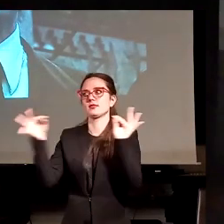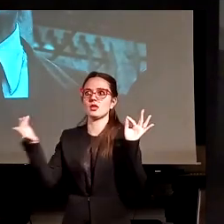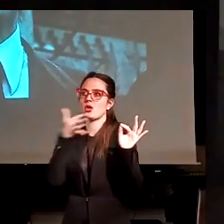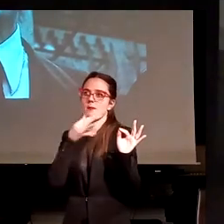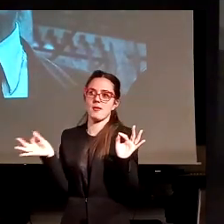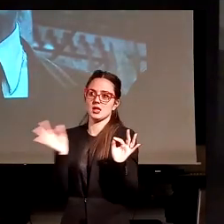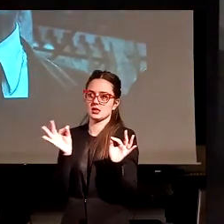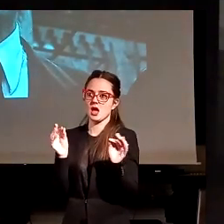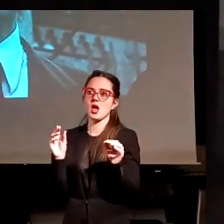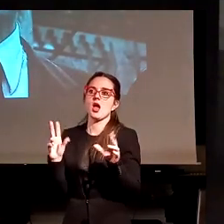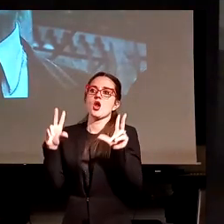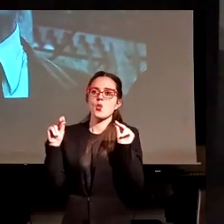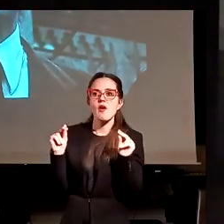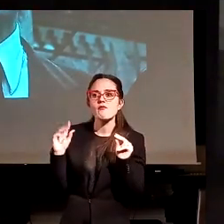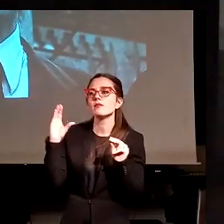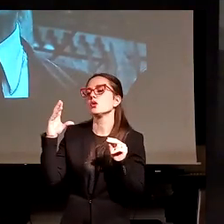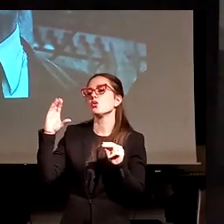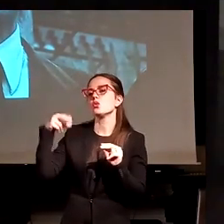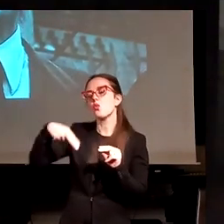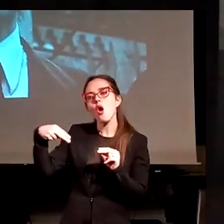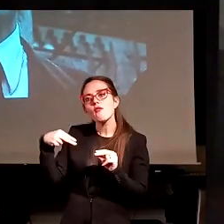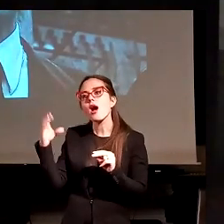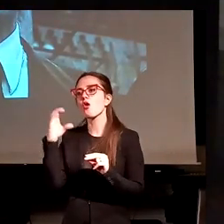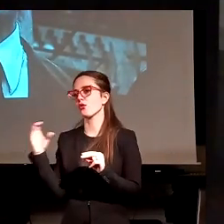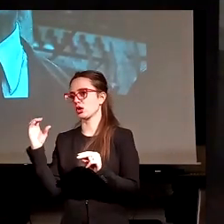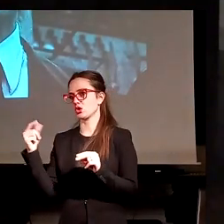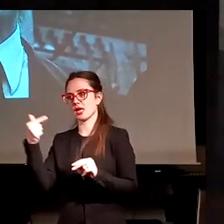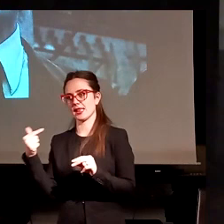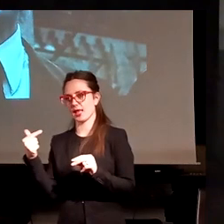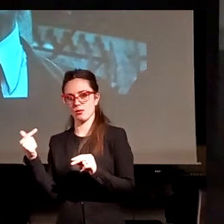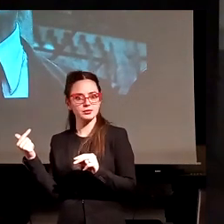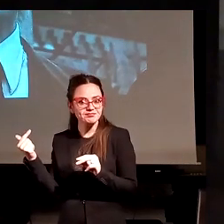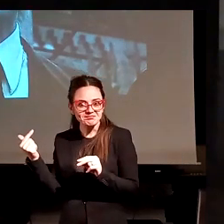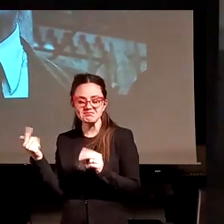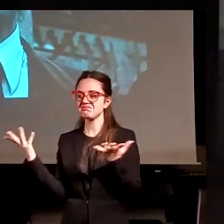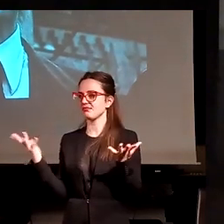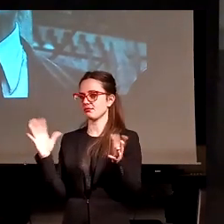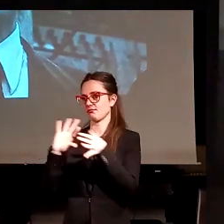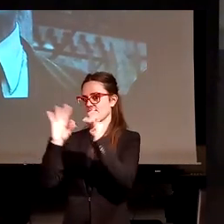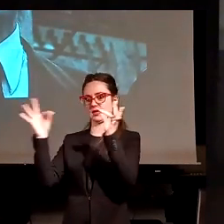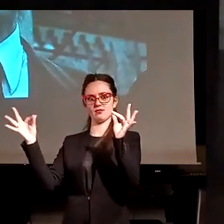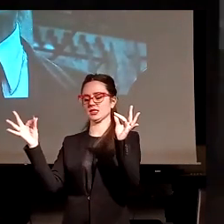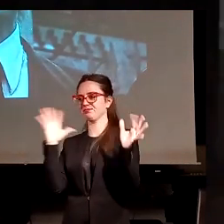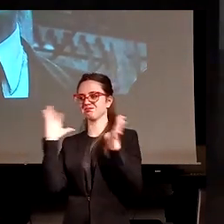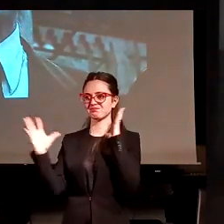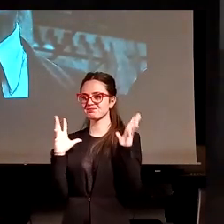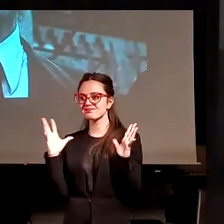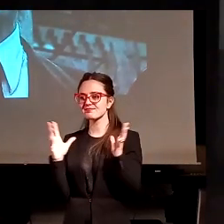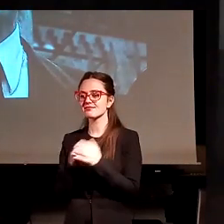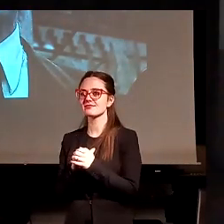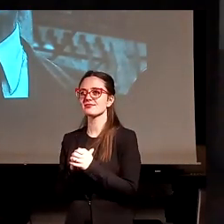presa in giro che muova confutazione del tempo già è denuncia dell'aggettivo implicava una successione temporale